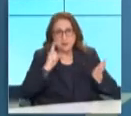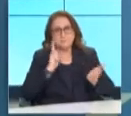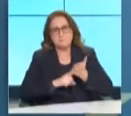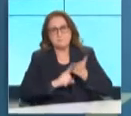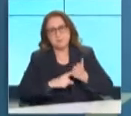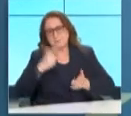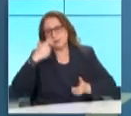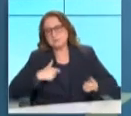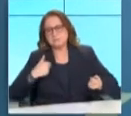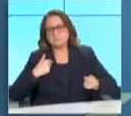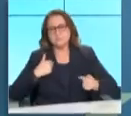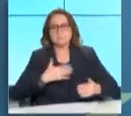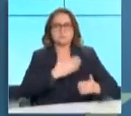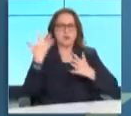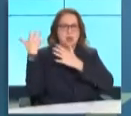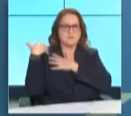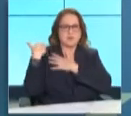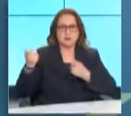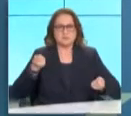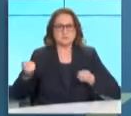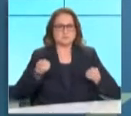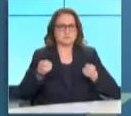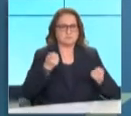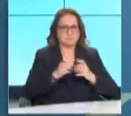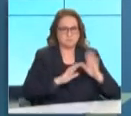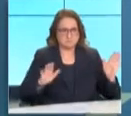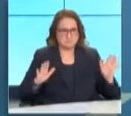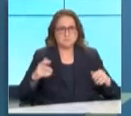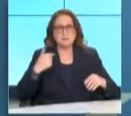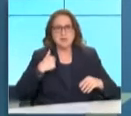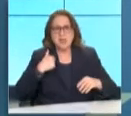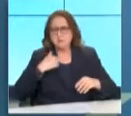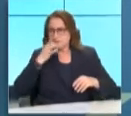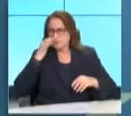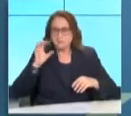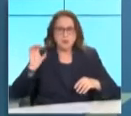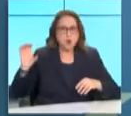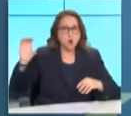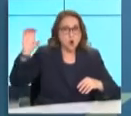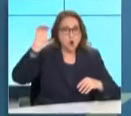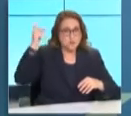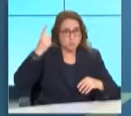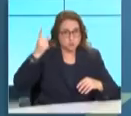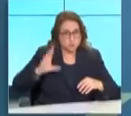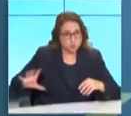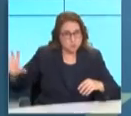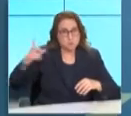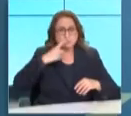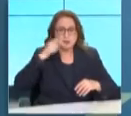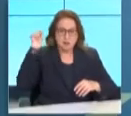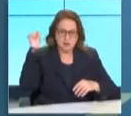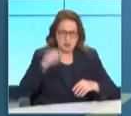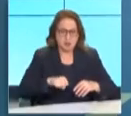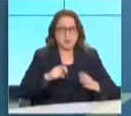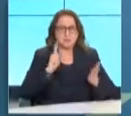ήταν αρκετά δύσκολες. Είχαμε μια δύσκολη συζήτηση για τα ζητήματα ενέργειας, είπε ο Κυριάκος Μητσοτάκης, ενώ ανέφερε ότι